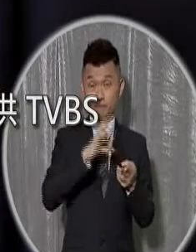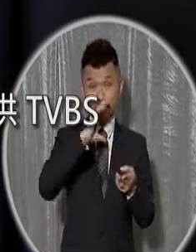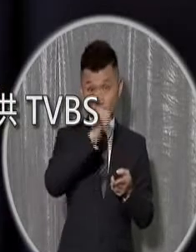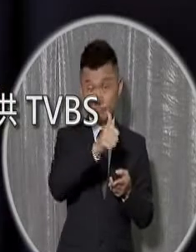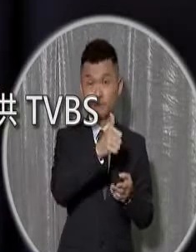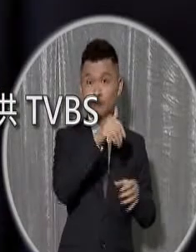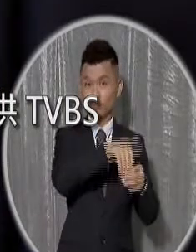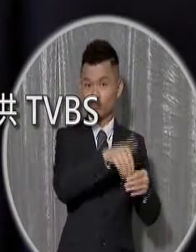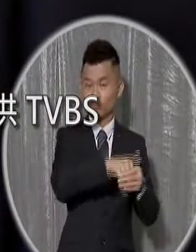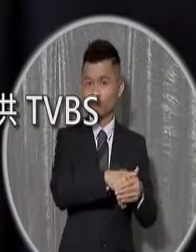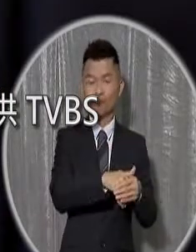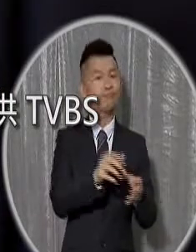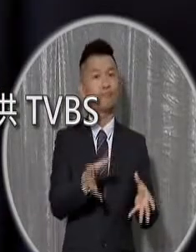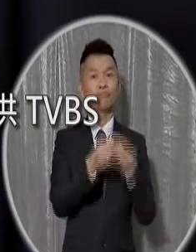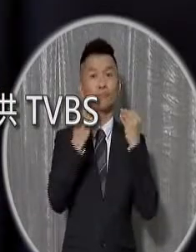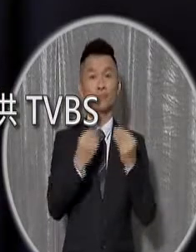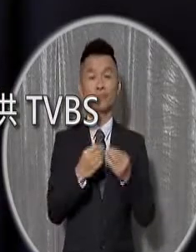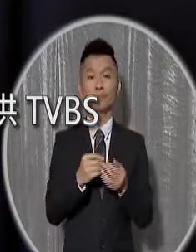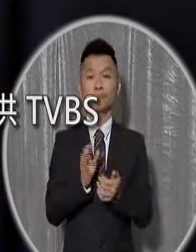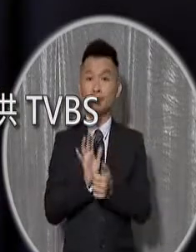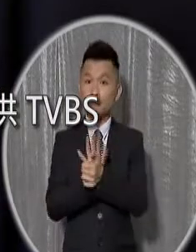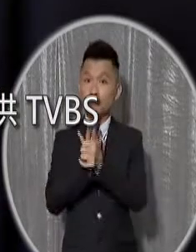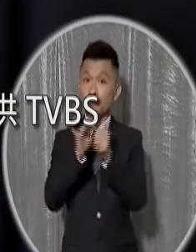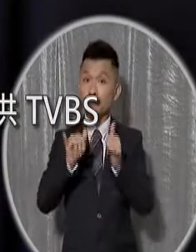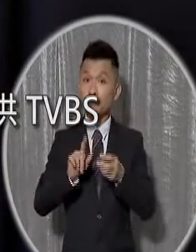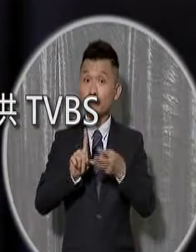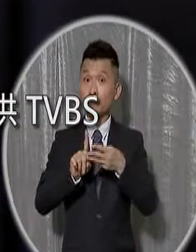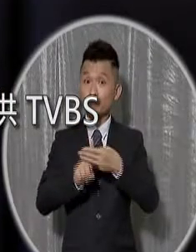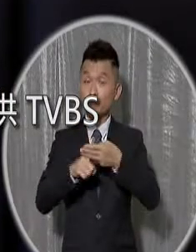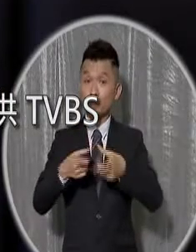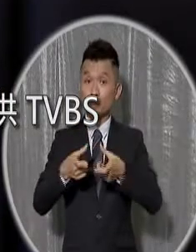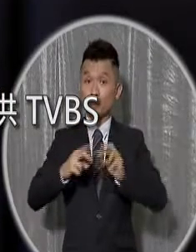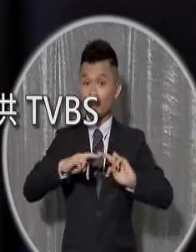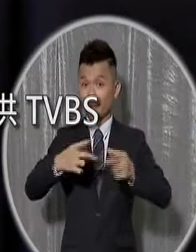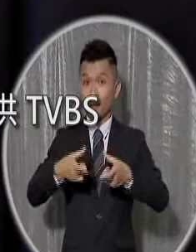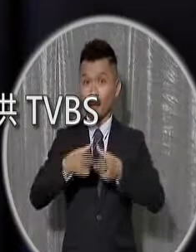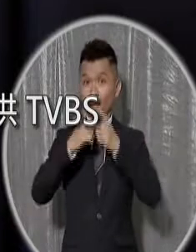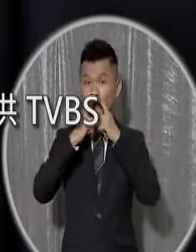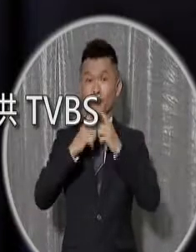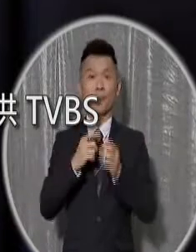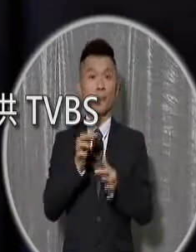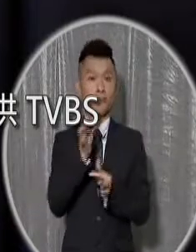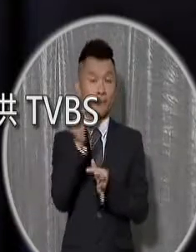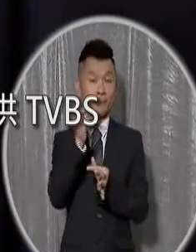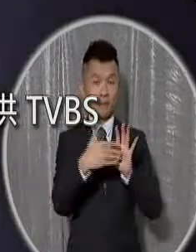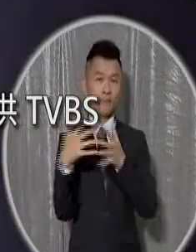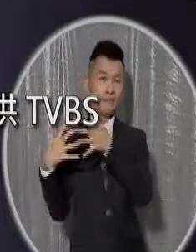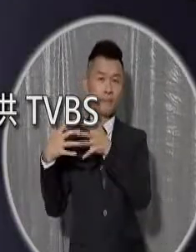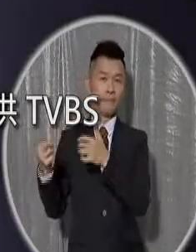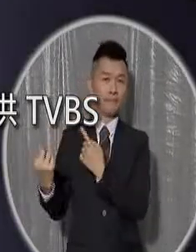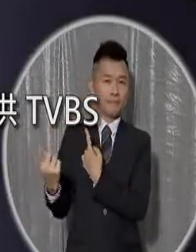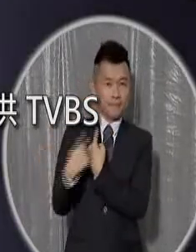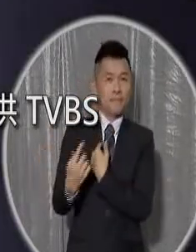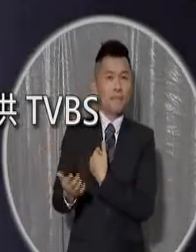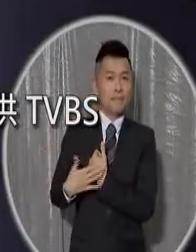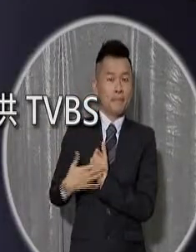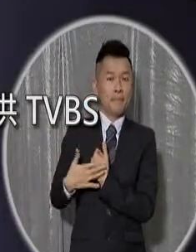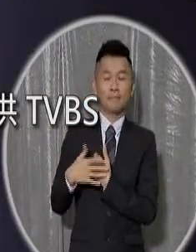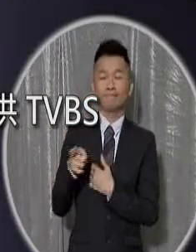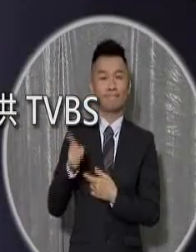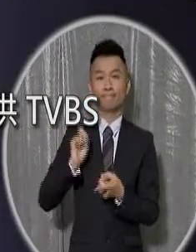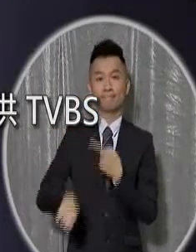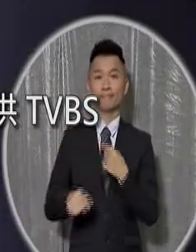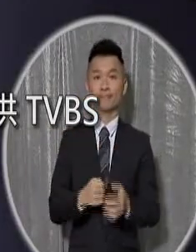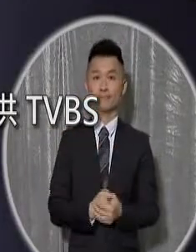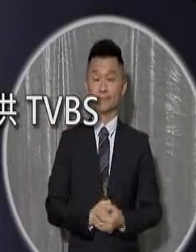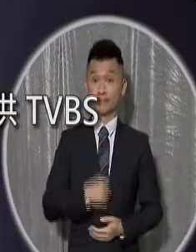为他一下子调侃说，韩国瑜的表现好像有点太紧张了，还酸郭台铭，你的讲稿有一部分应该要多写一点会比较好。最